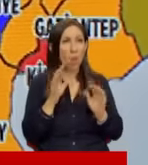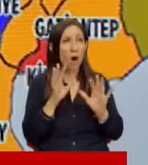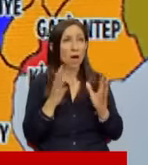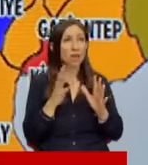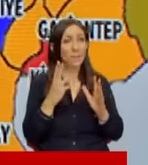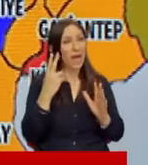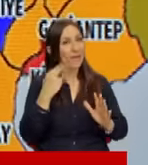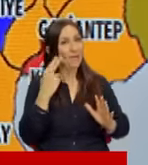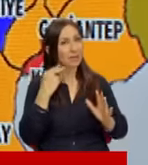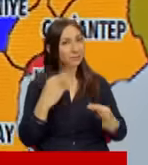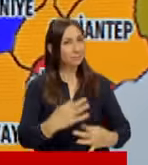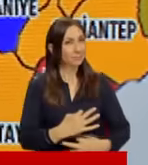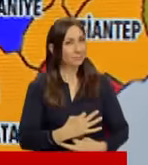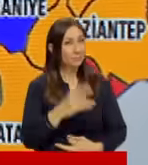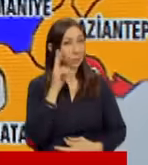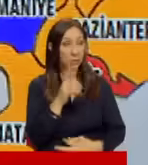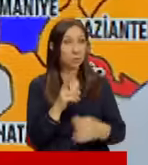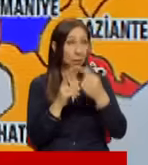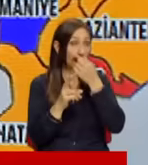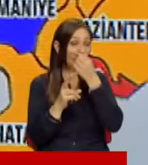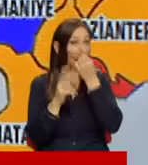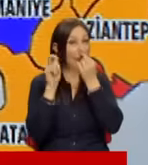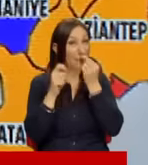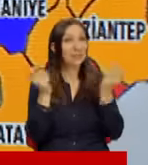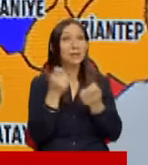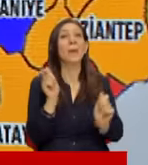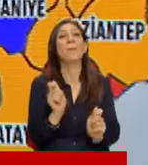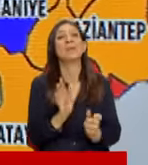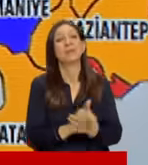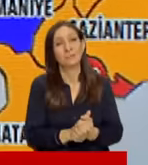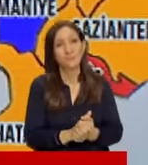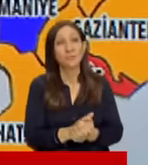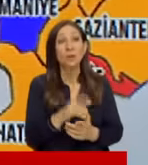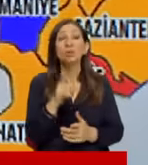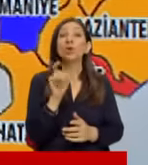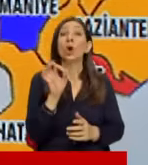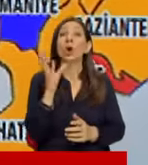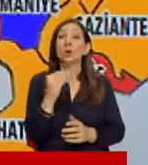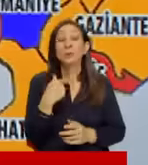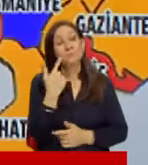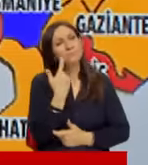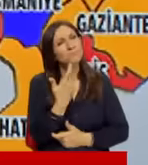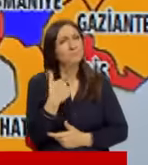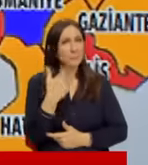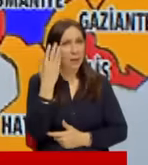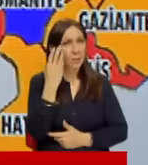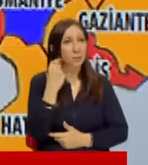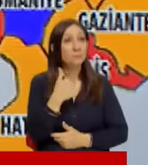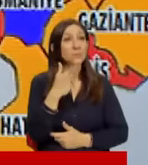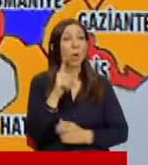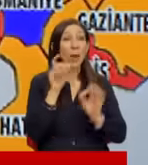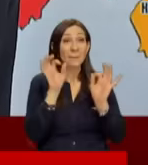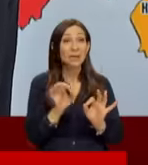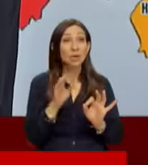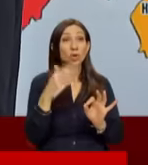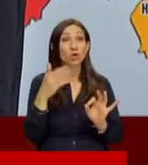bir efendi görüntü çizecek. Onu yaratmaya çalışmışlar ama becerememiş. O şöyle oldu gözlediğim kadarıyla benim. Öyle başladı